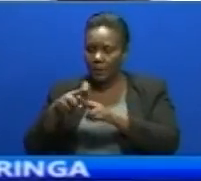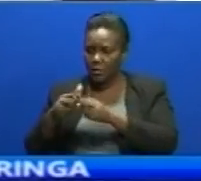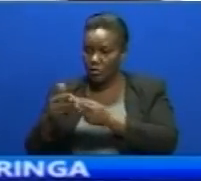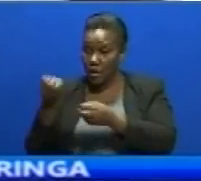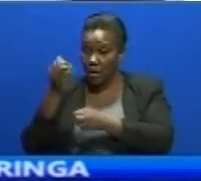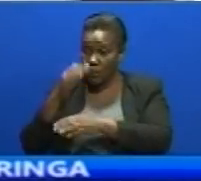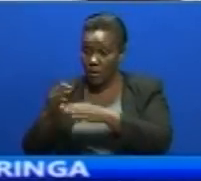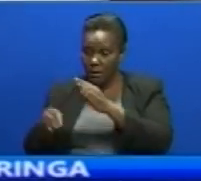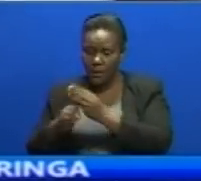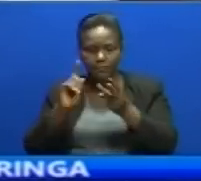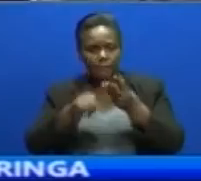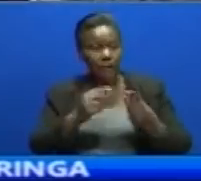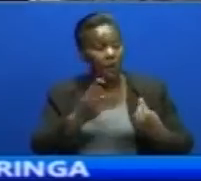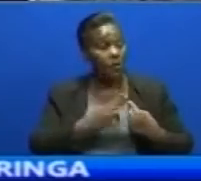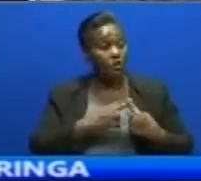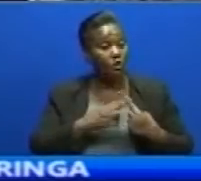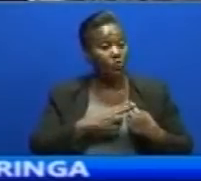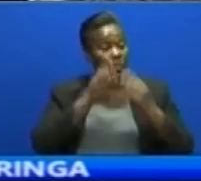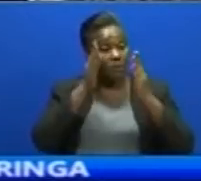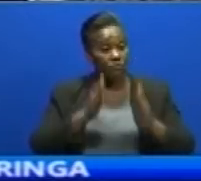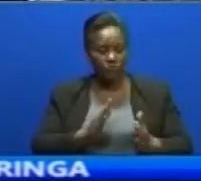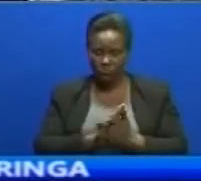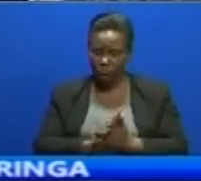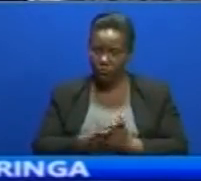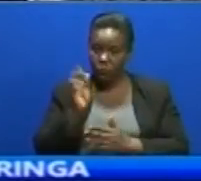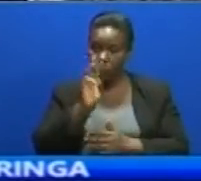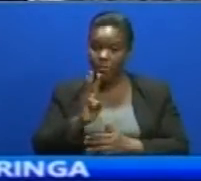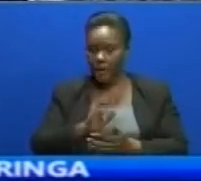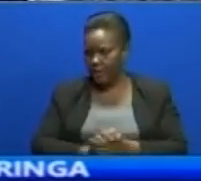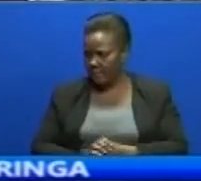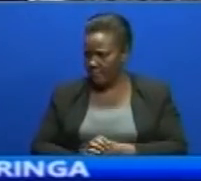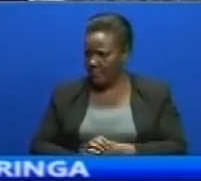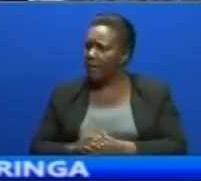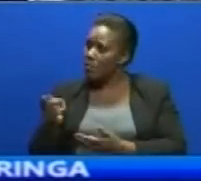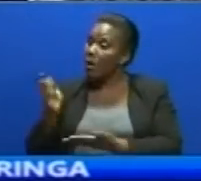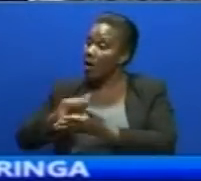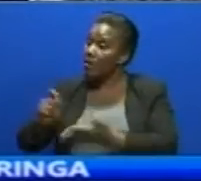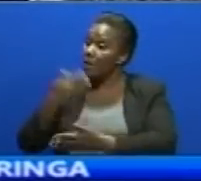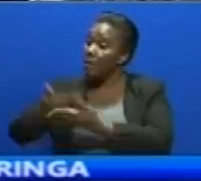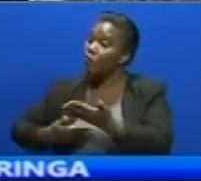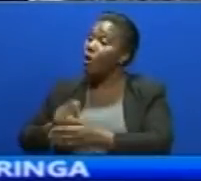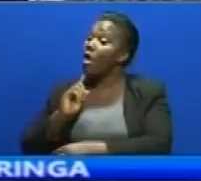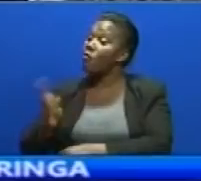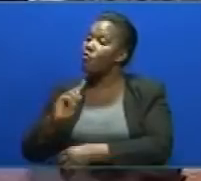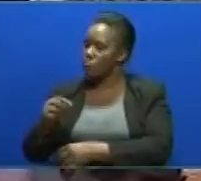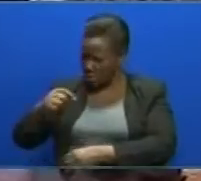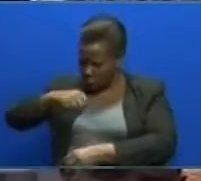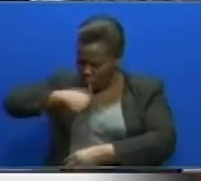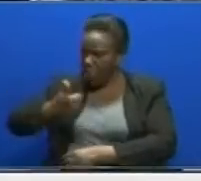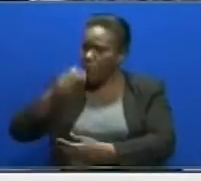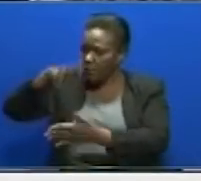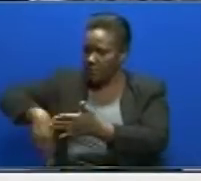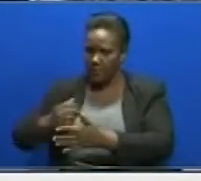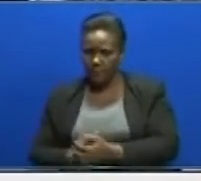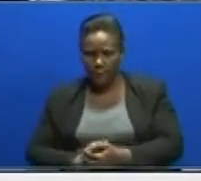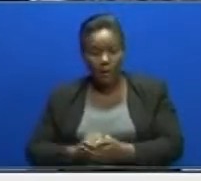pamoja na mganga mkuu wa wilaya. Ugenzi na mhandisi ya onyo, na barua hiyo nitaisaini mimi mwenyewe na nakala